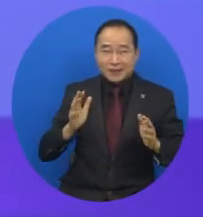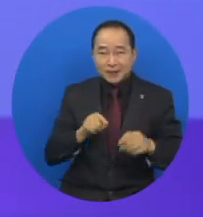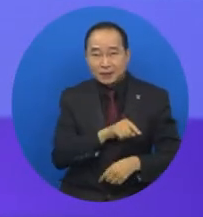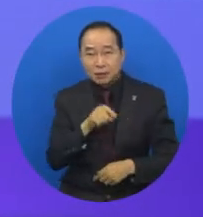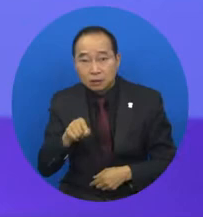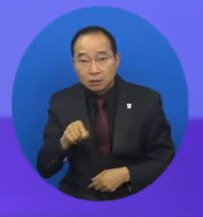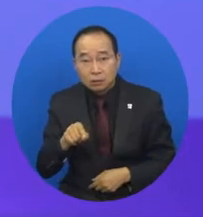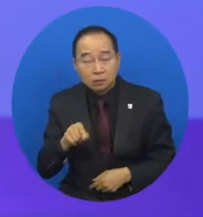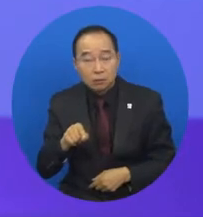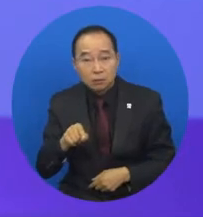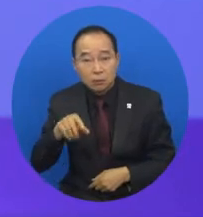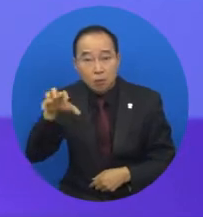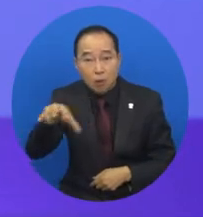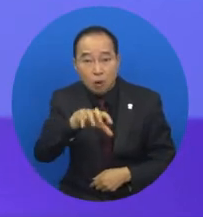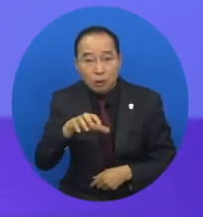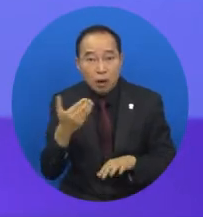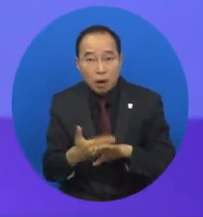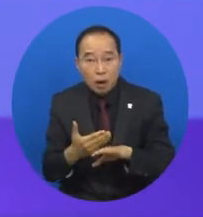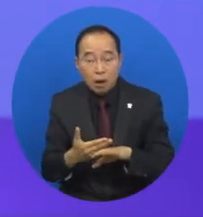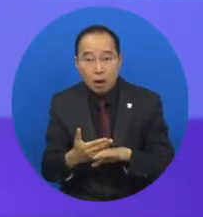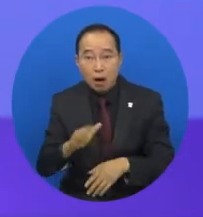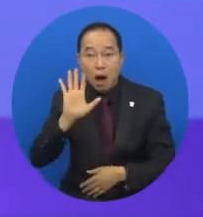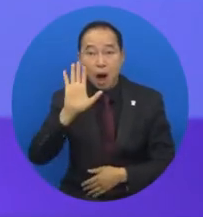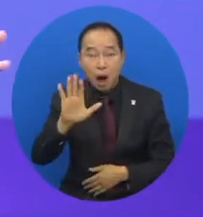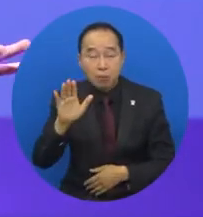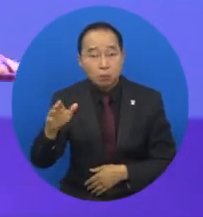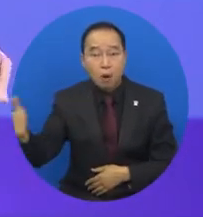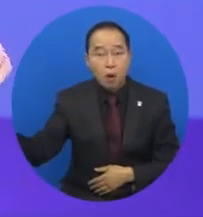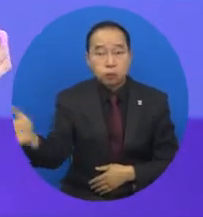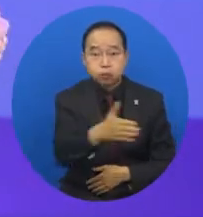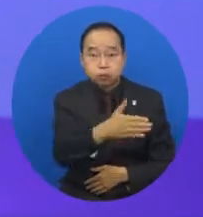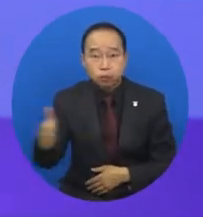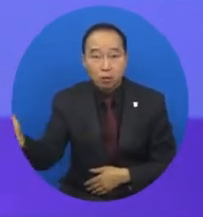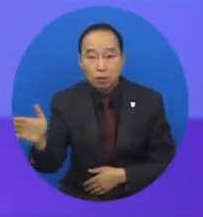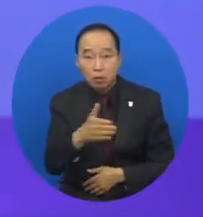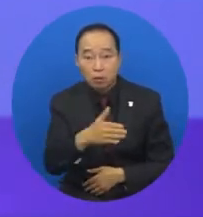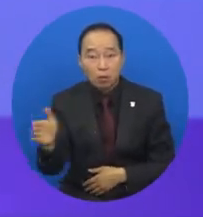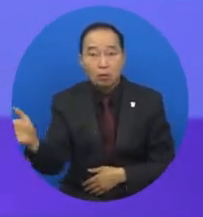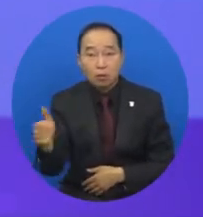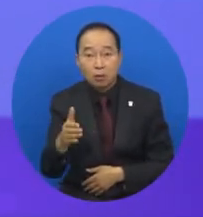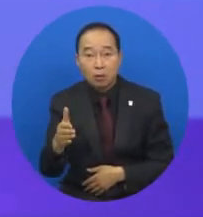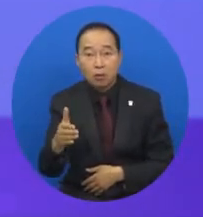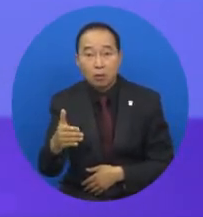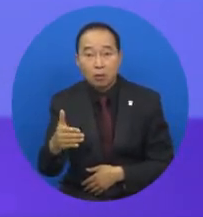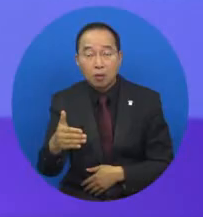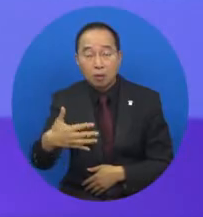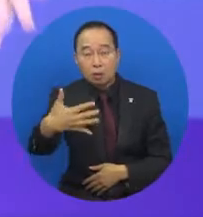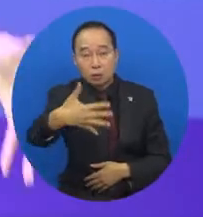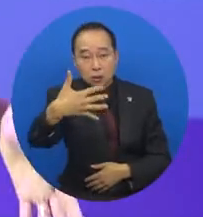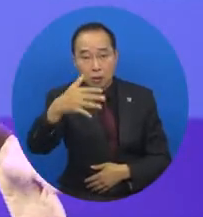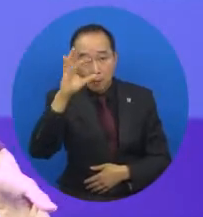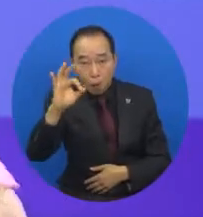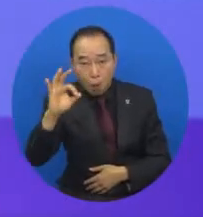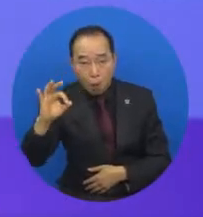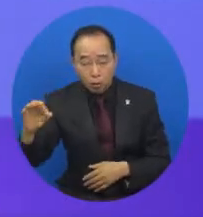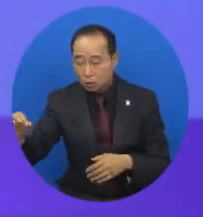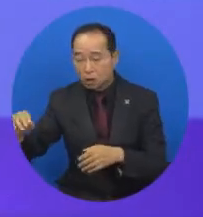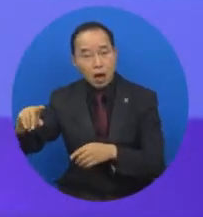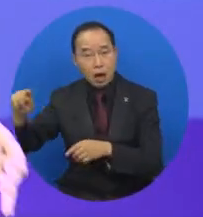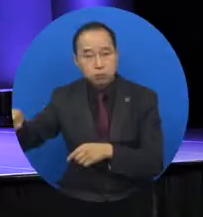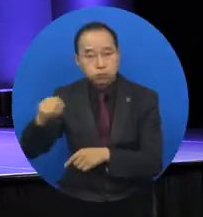했는데 완전히 장소가 달랐습니다. 앞에 텅 비어 있었고요. 스크린을 보고